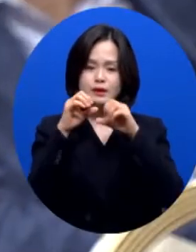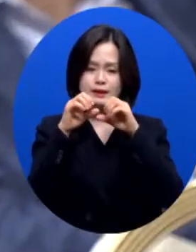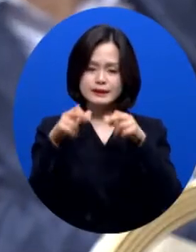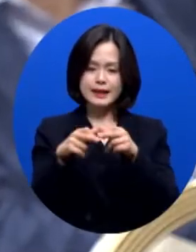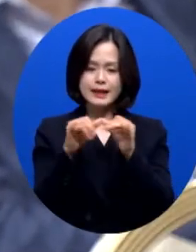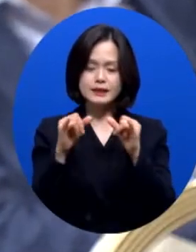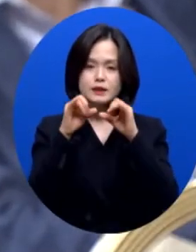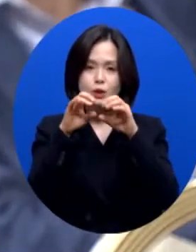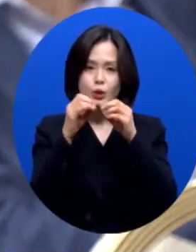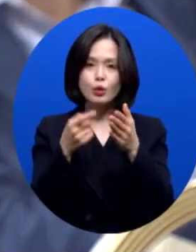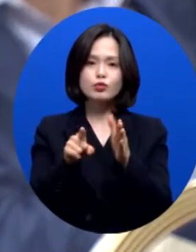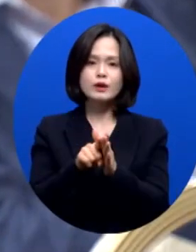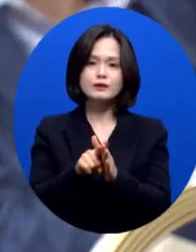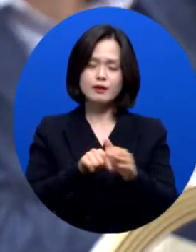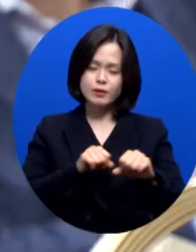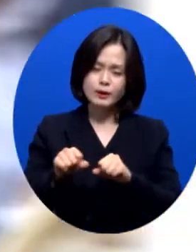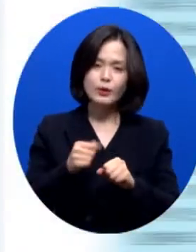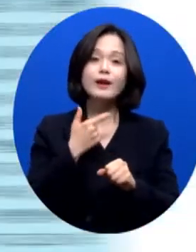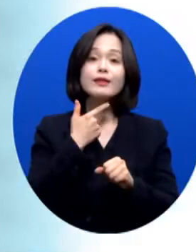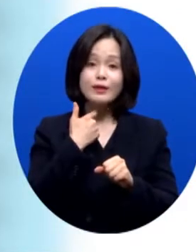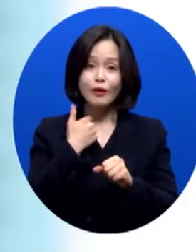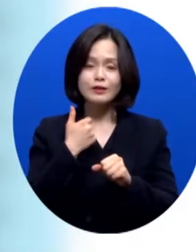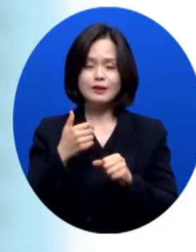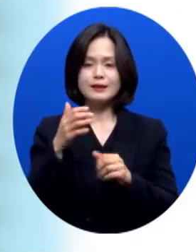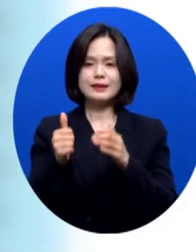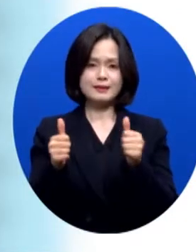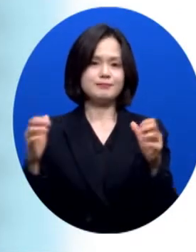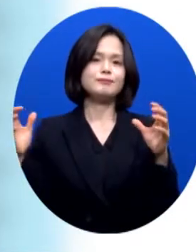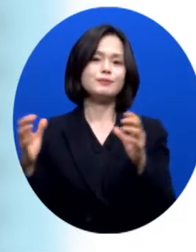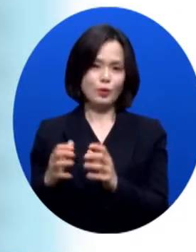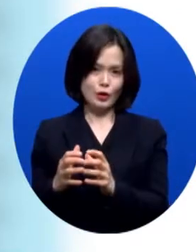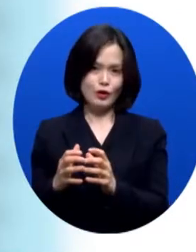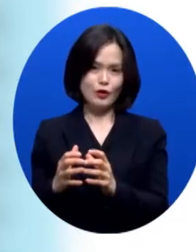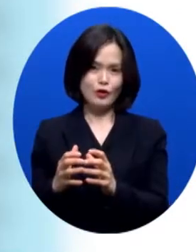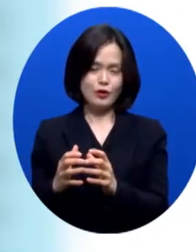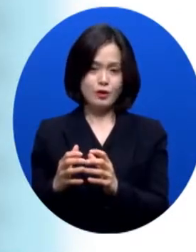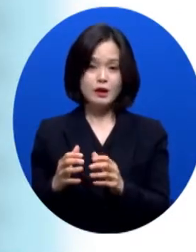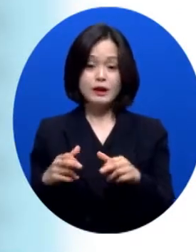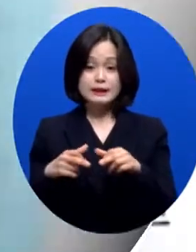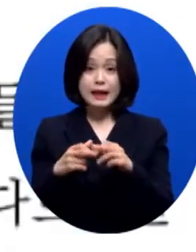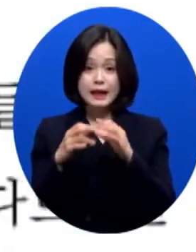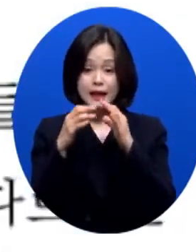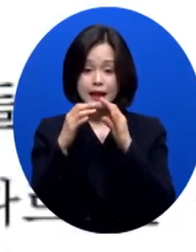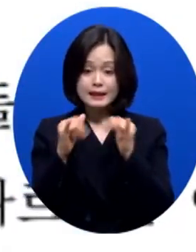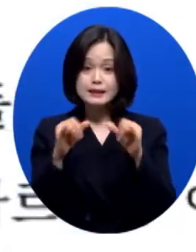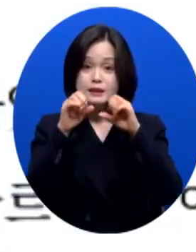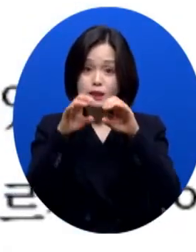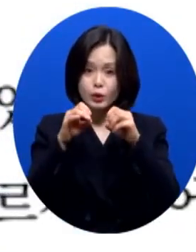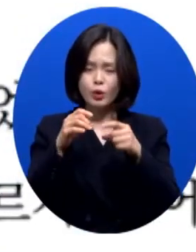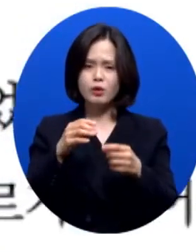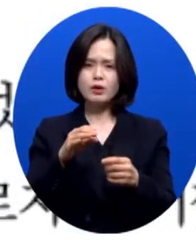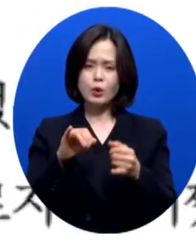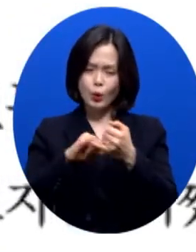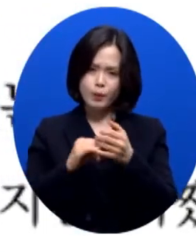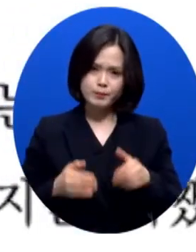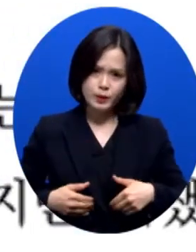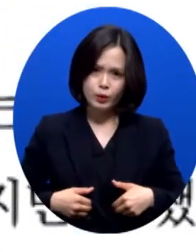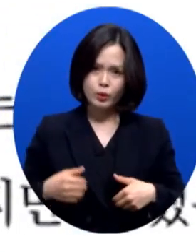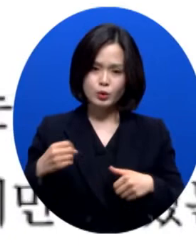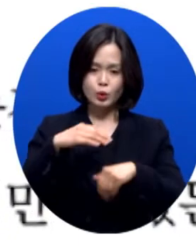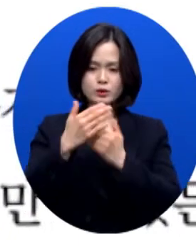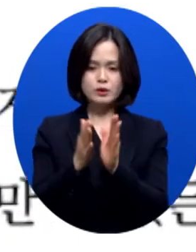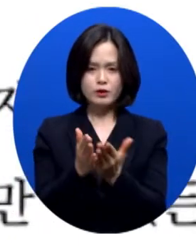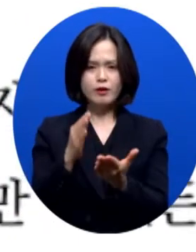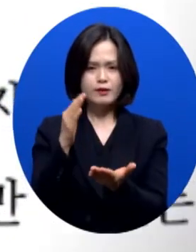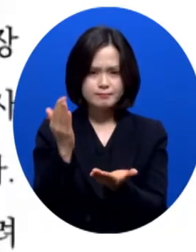일할 선교단 단장 들이 참여해 장애인 살게 당위성과 필요성 성경적 장애인 사역에 의해